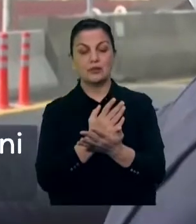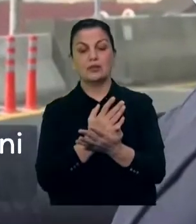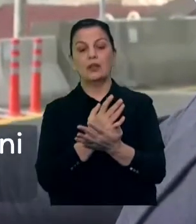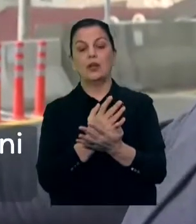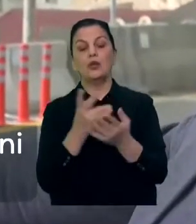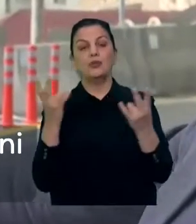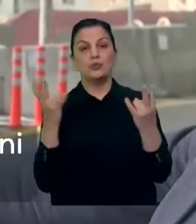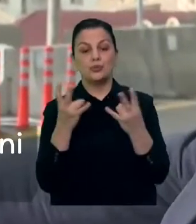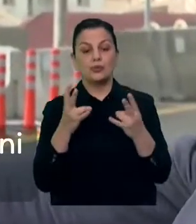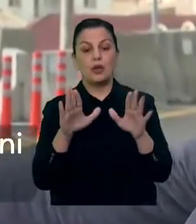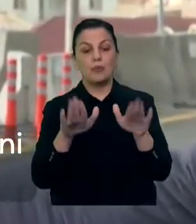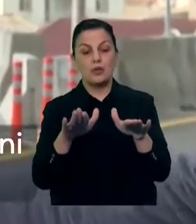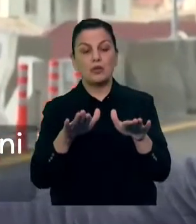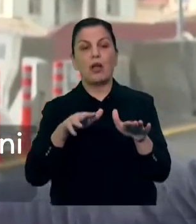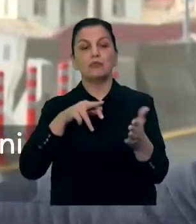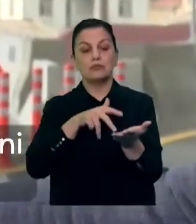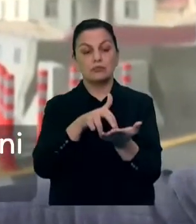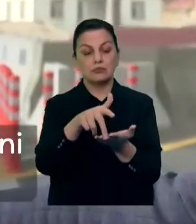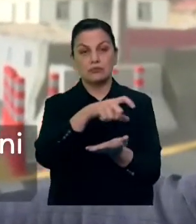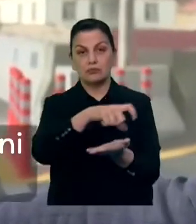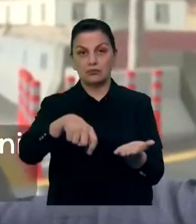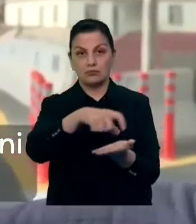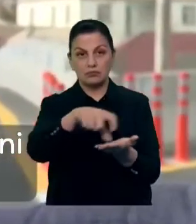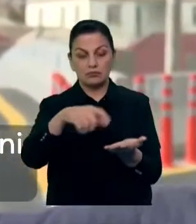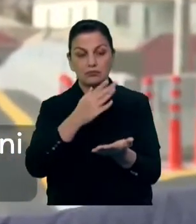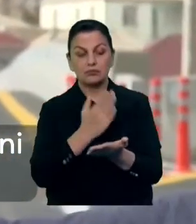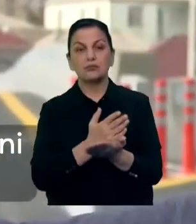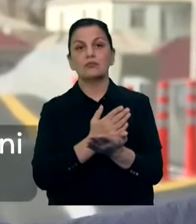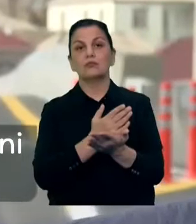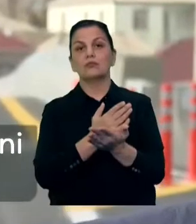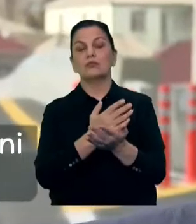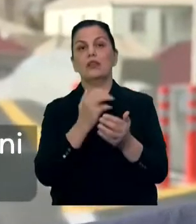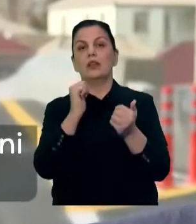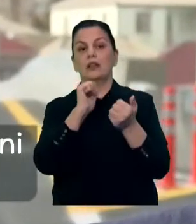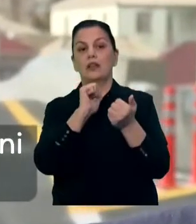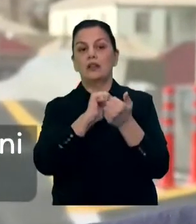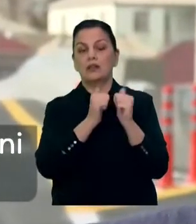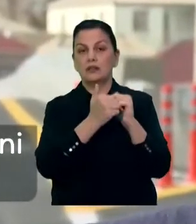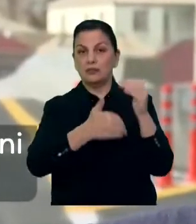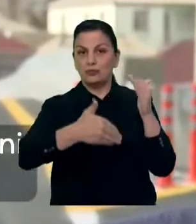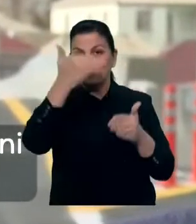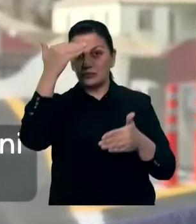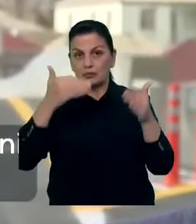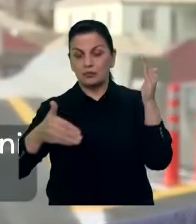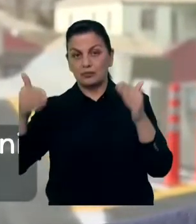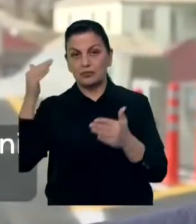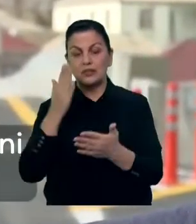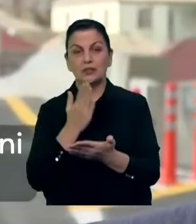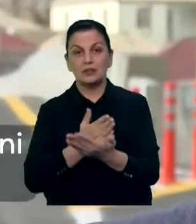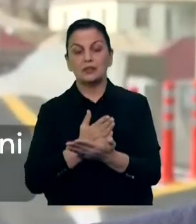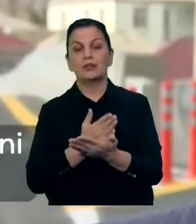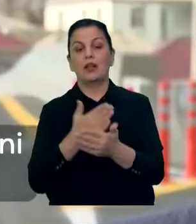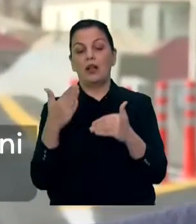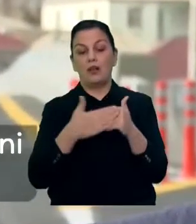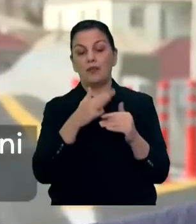yerlərdə piyada səkiləri inşa olunub, istinad divarları inşa olunub və bu işlər də tam olaraq artıq yekunlaşıb. Yaxın günlər ərzində